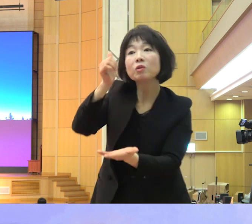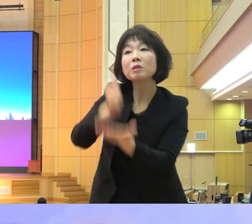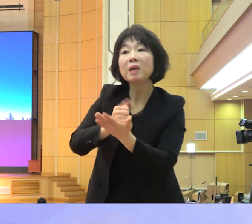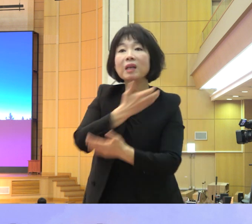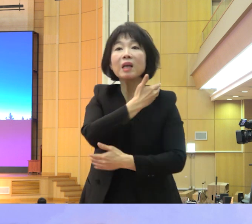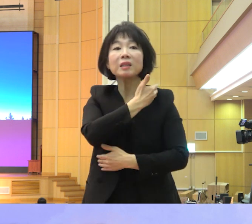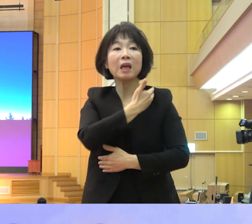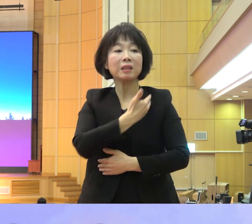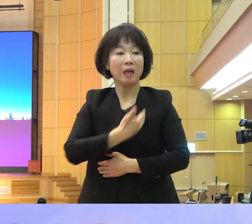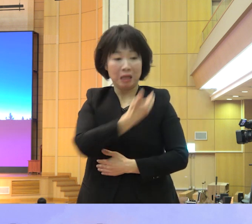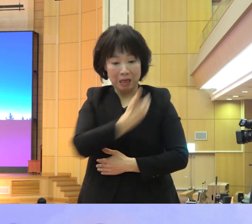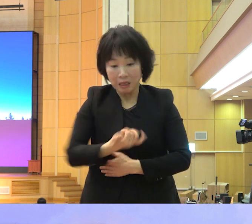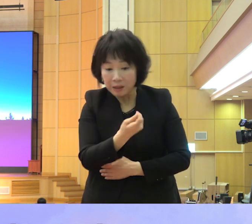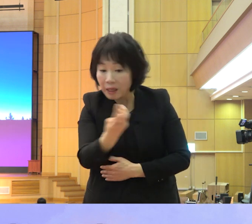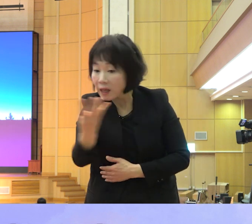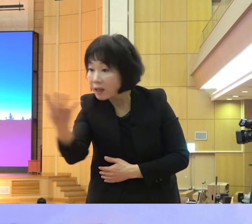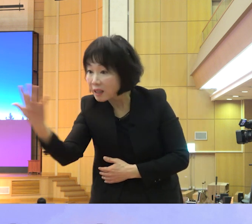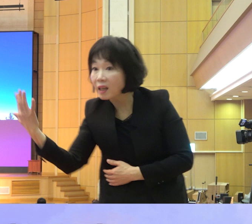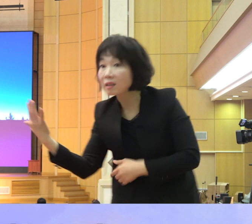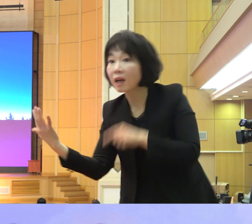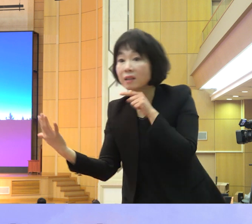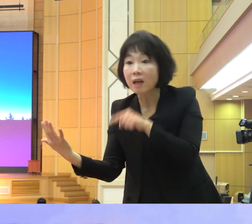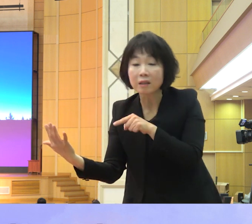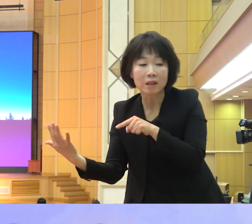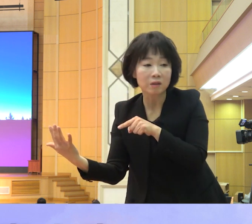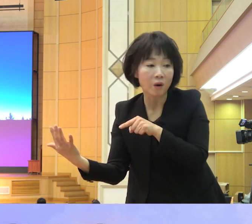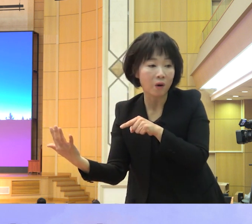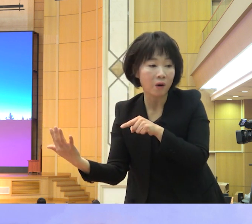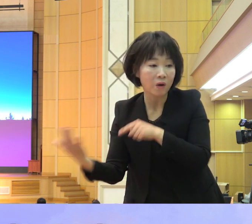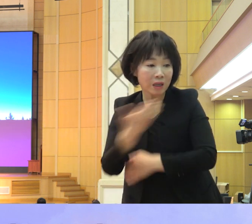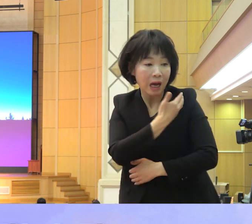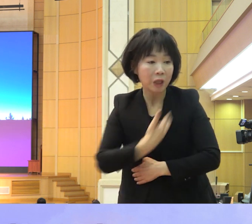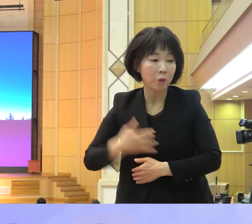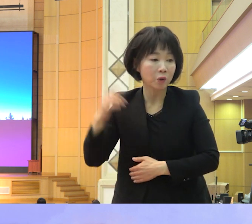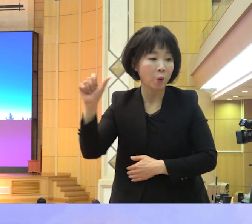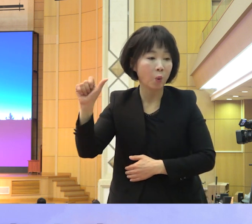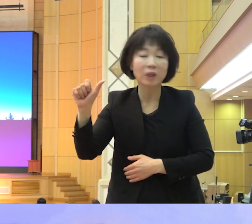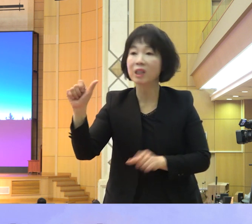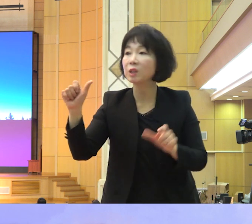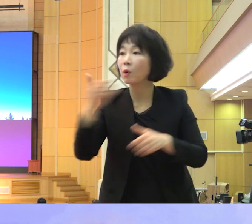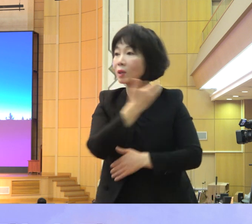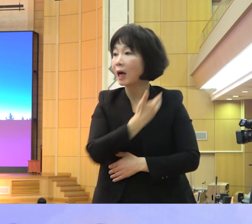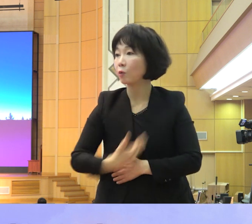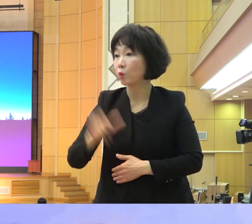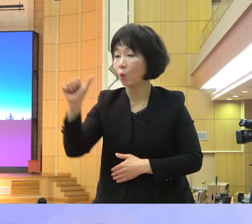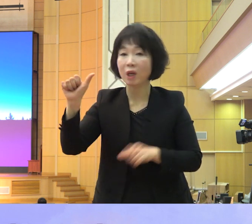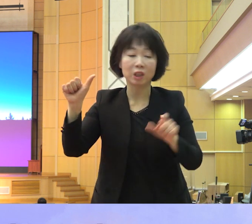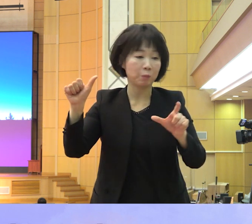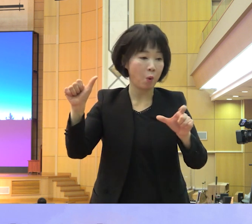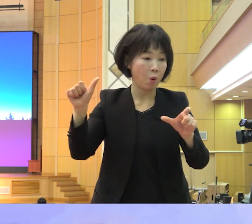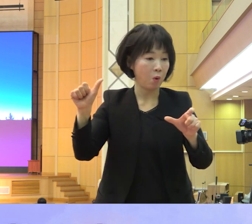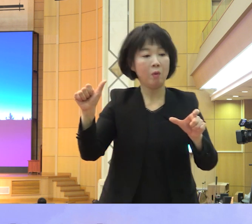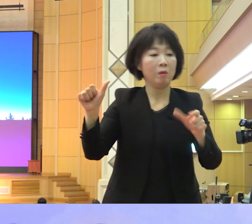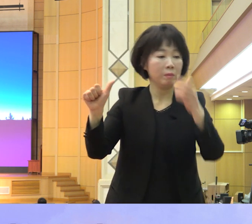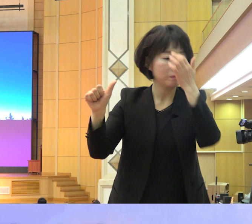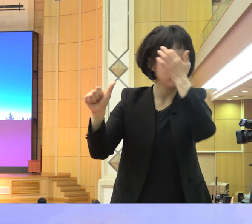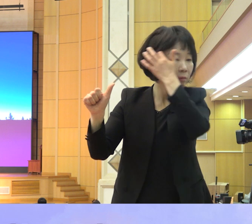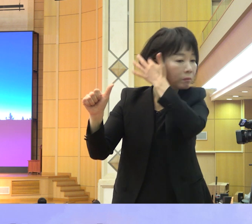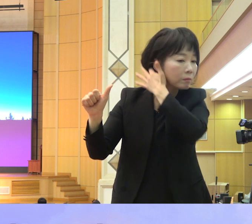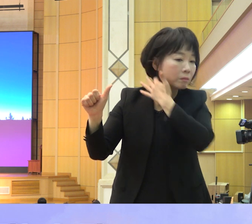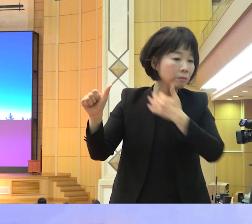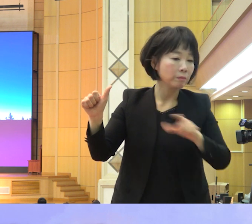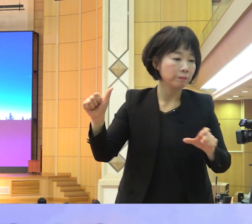사도행전 5장 15절 말씀을 보겠습니다. 사도행전 5장 15절 16절까지